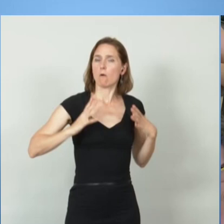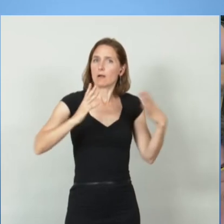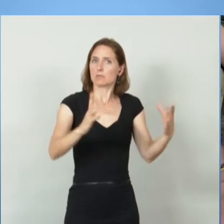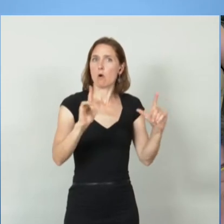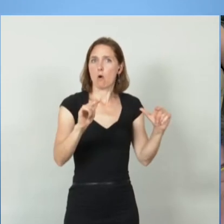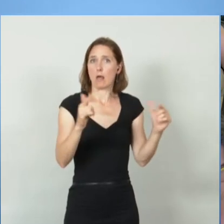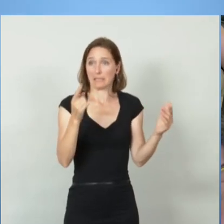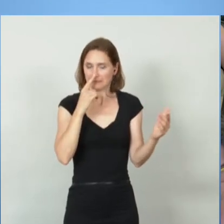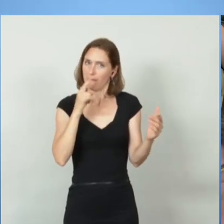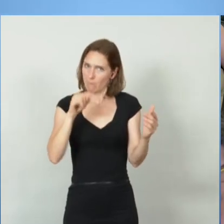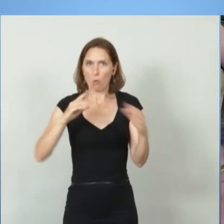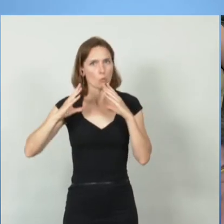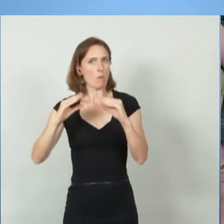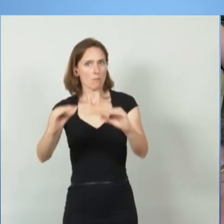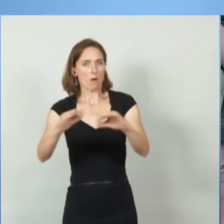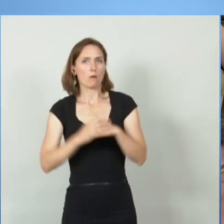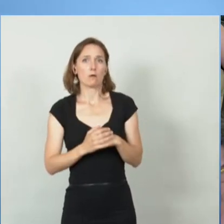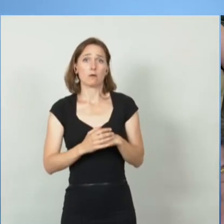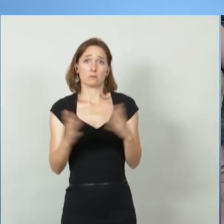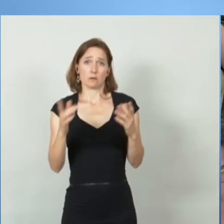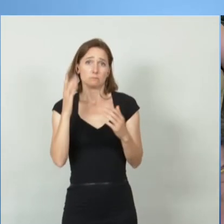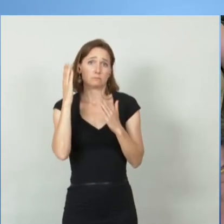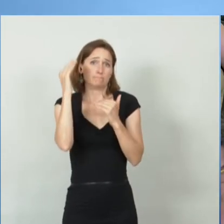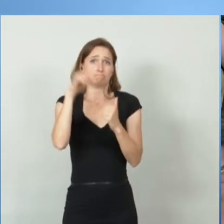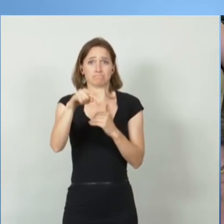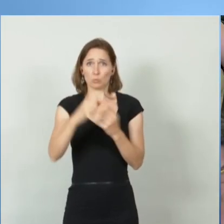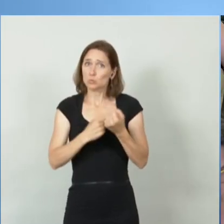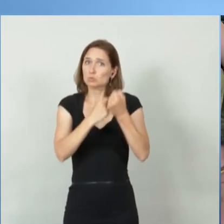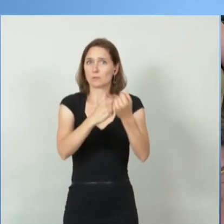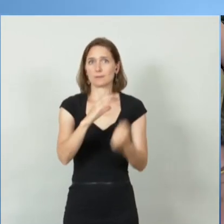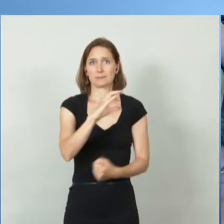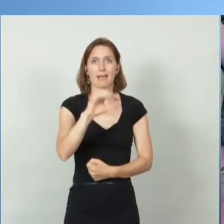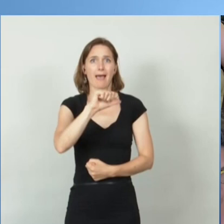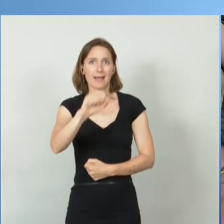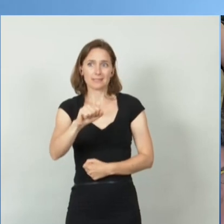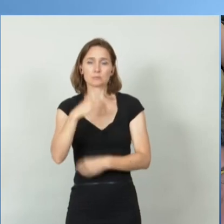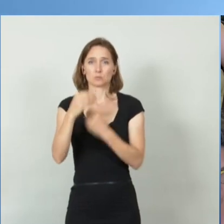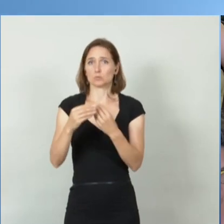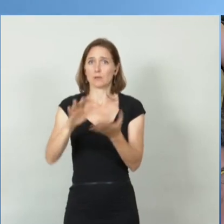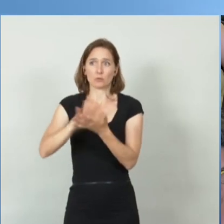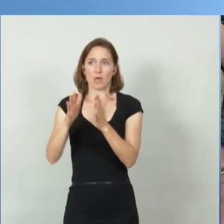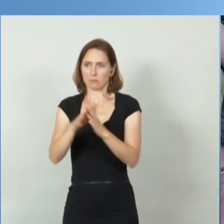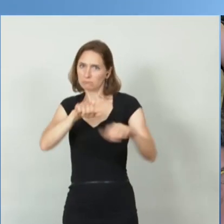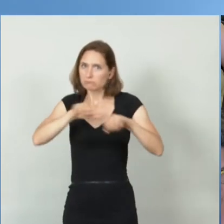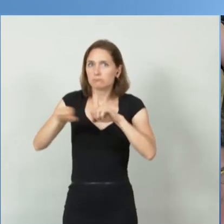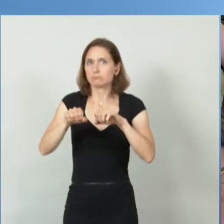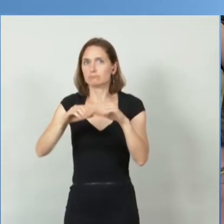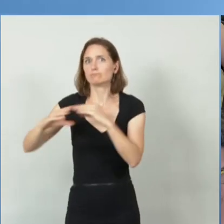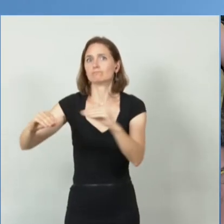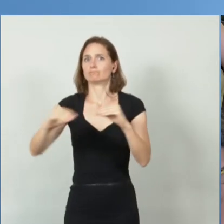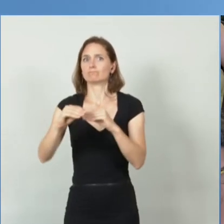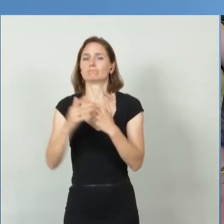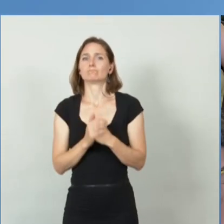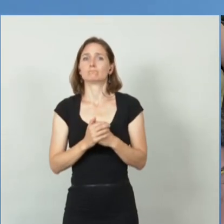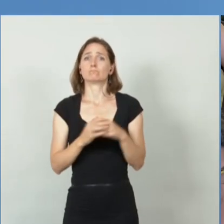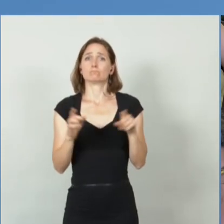ferme envers les plus fragiles au travers du CCAS et des acteurs socioculturels qui œuvrent sur le terrain troisièmement un défaut de ne pouvoir revenir sur l'augmentation des